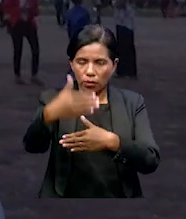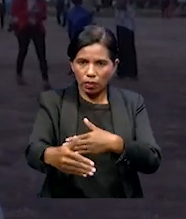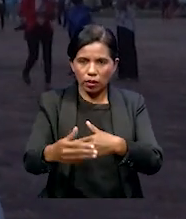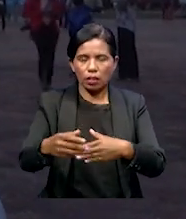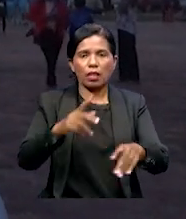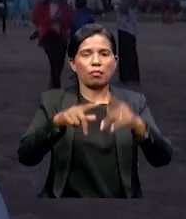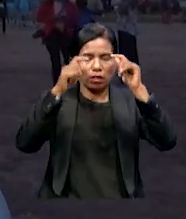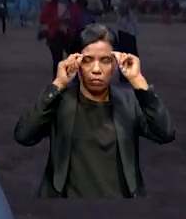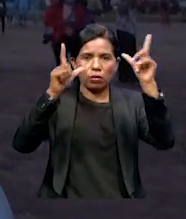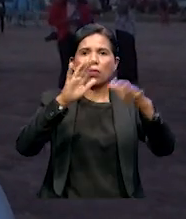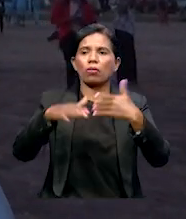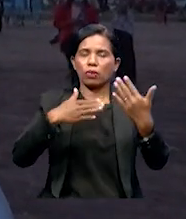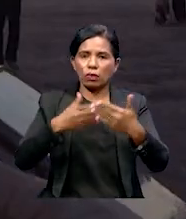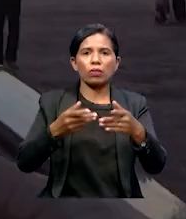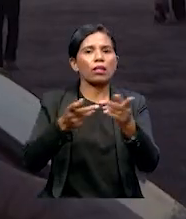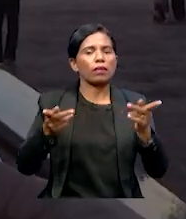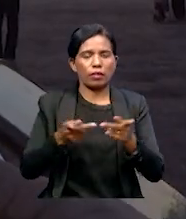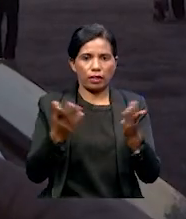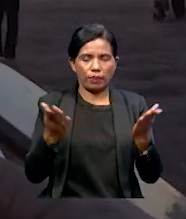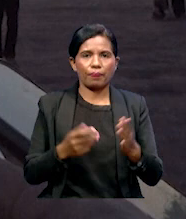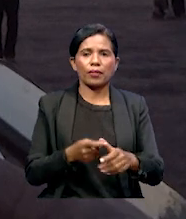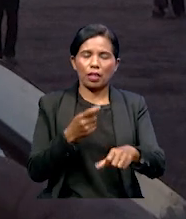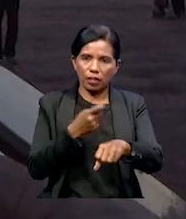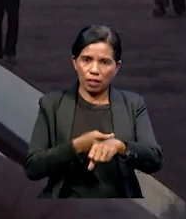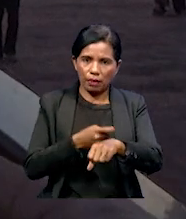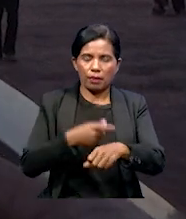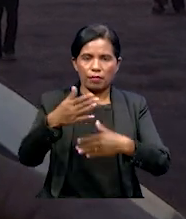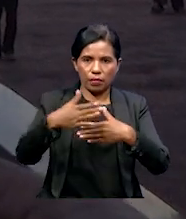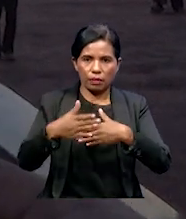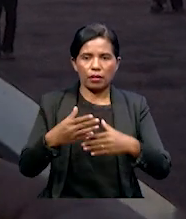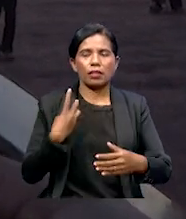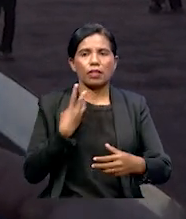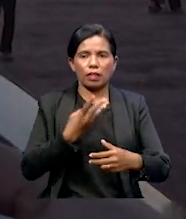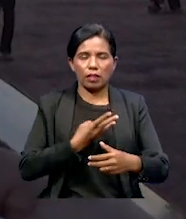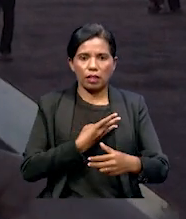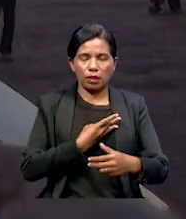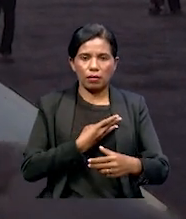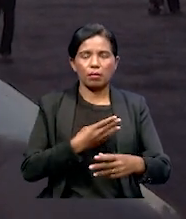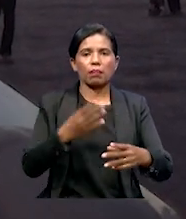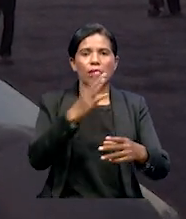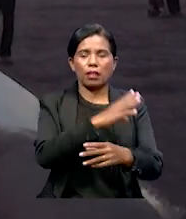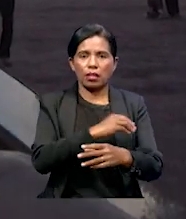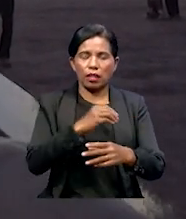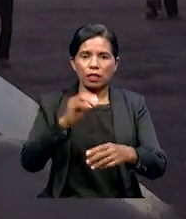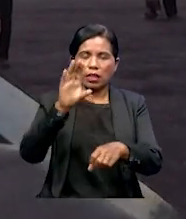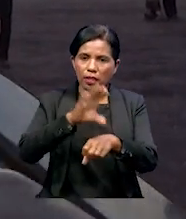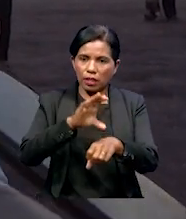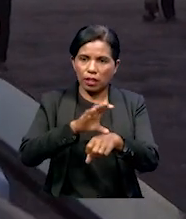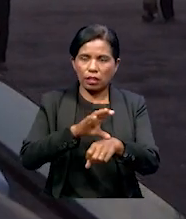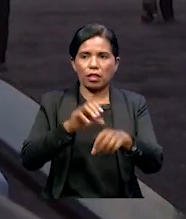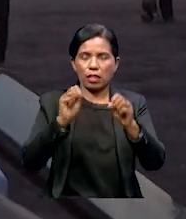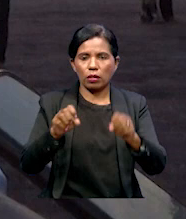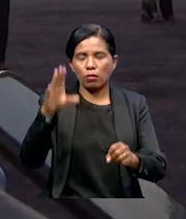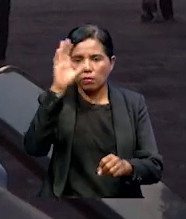Timor wan sir hot ia fat nabe. Tempo tona atu uma creda de que tu